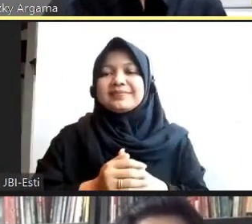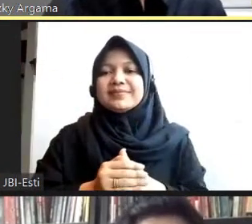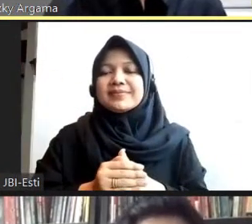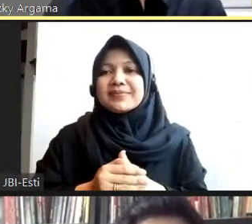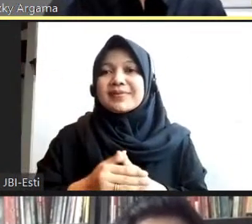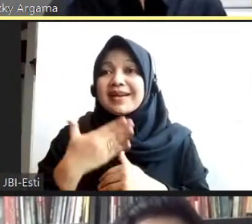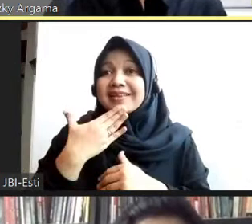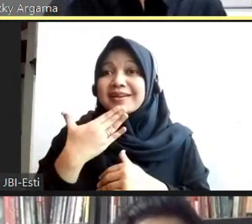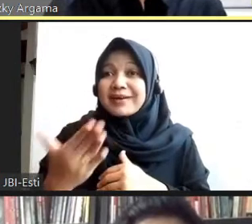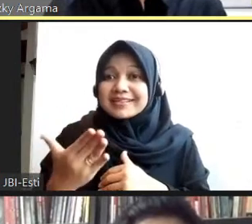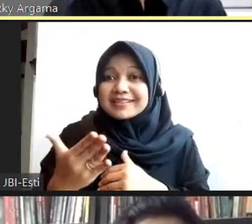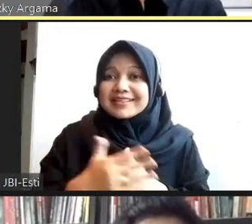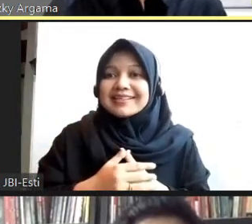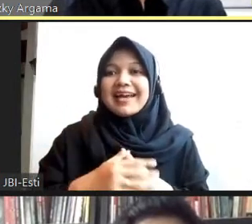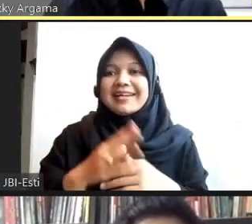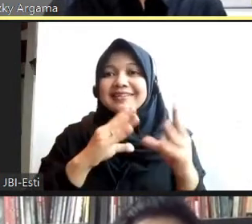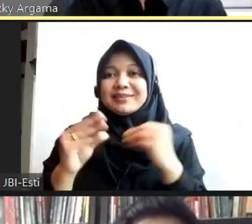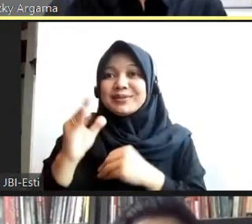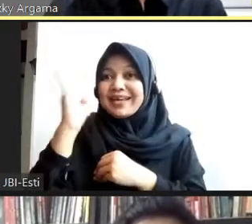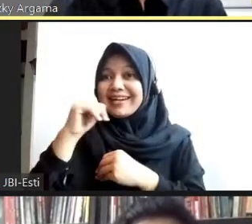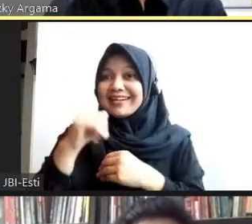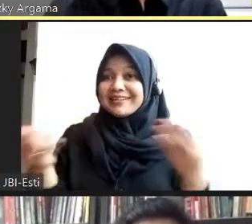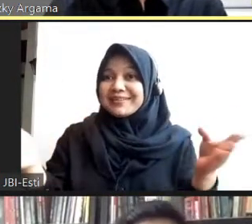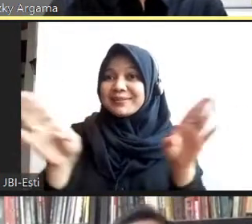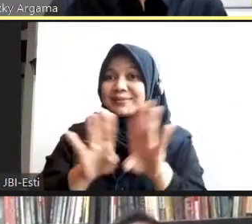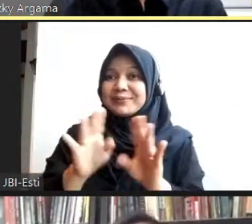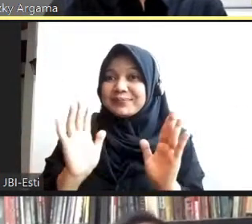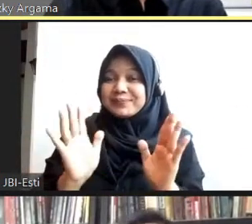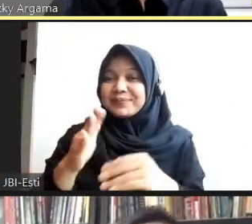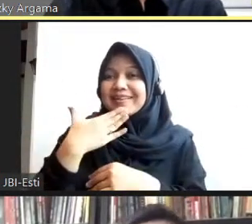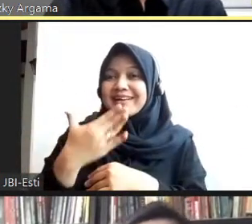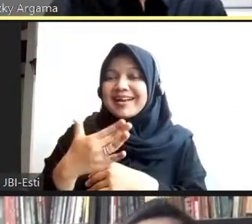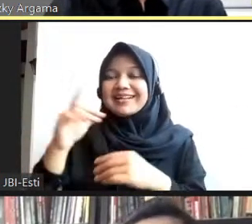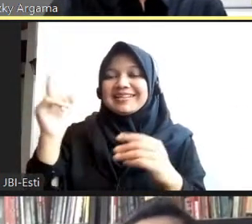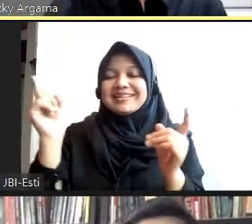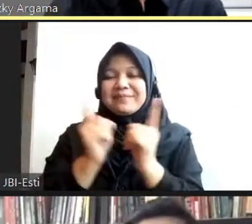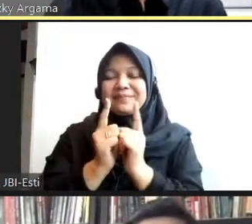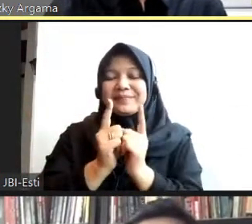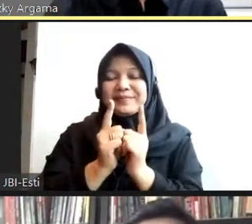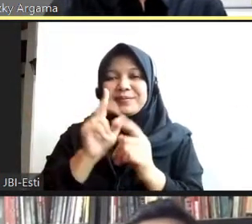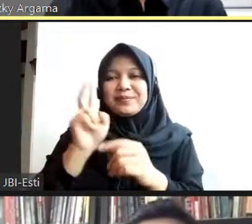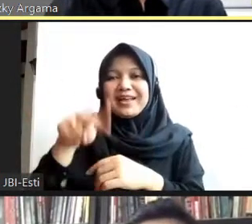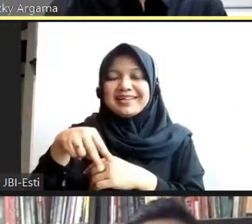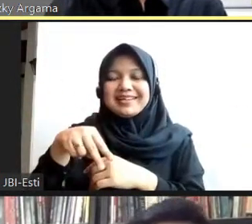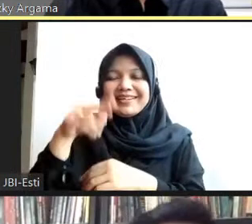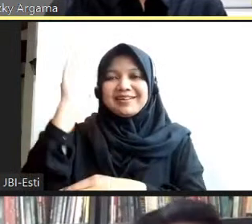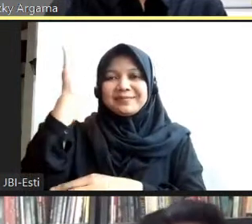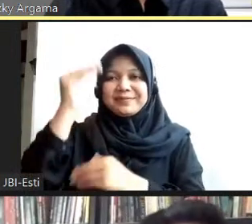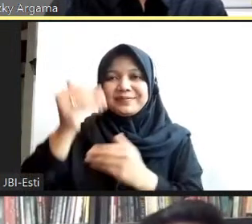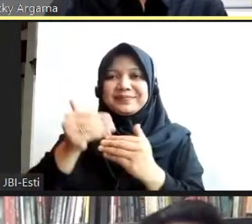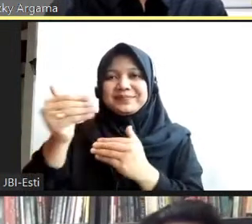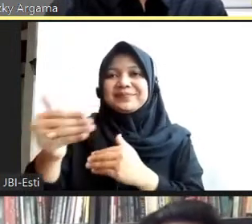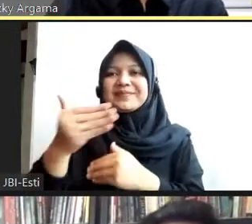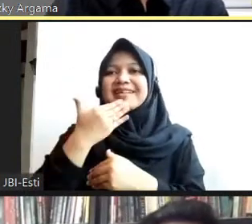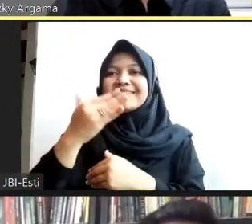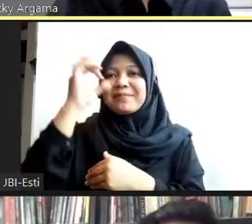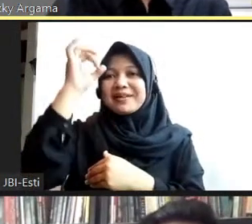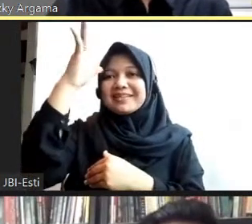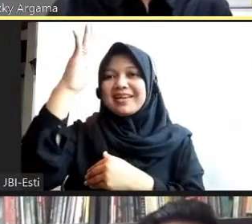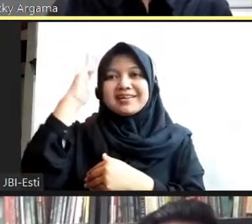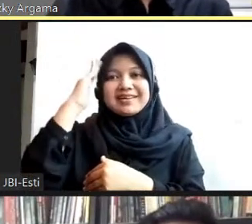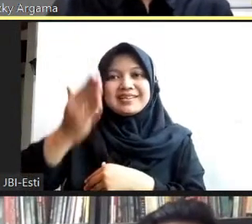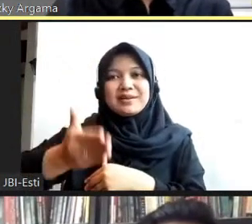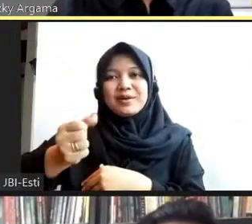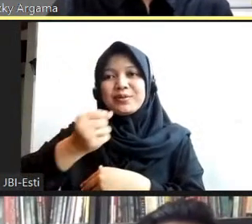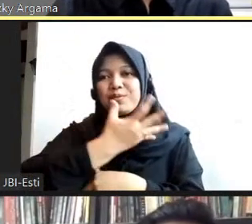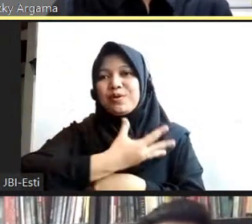Saya tutup diskusi kita kali ini. Sampai ketemu di webinar-webinar PSHK berikutnya. Selamat siang dan Assalamualaikum warahmatullahi